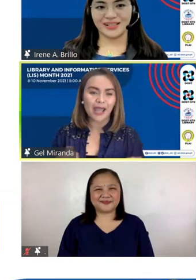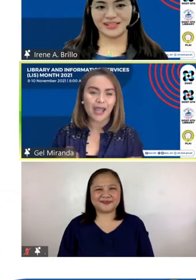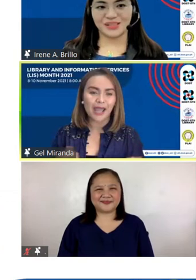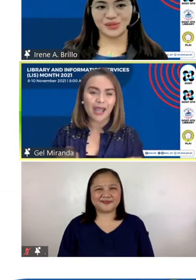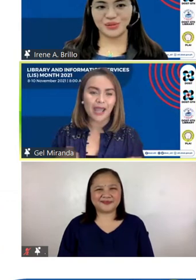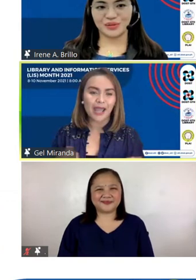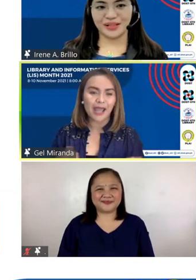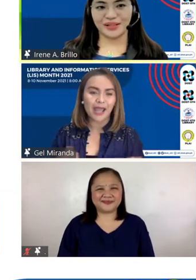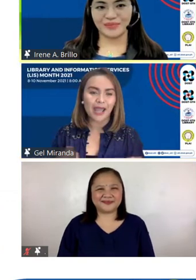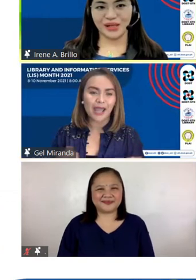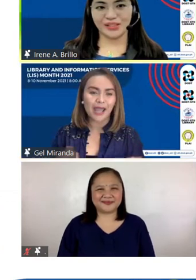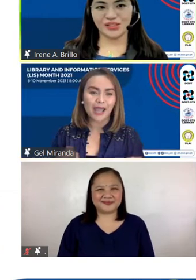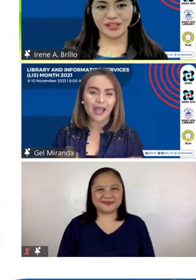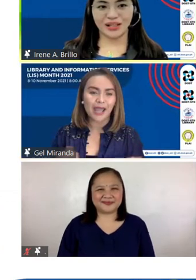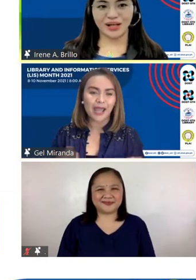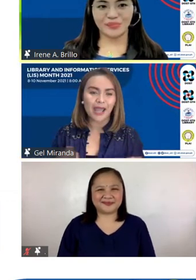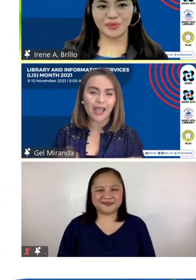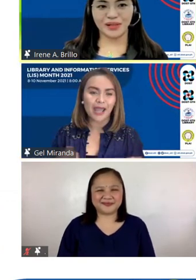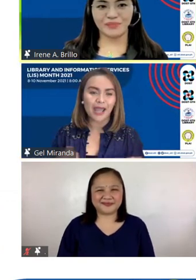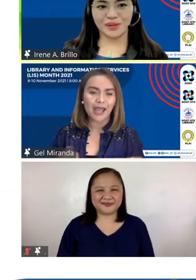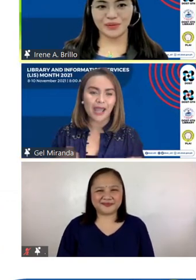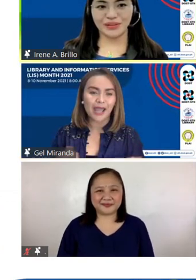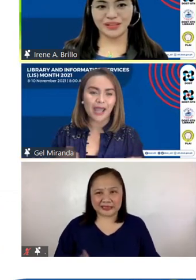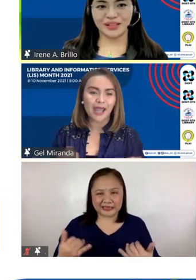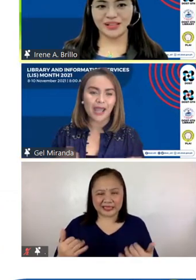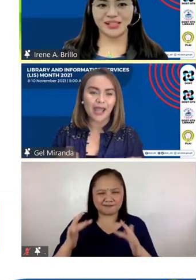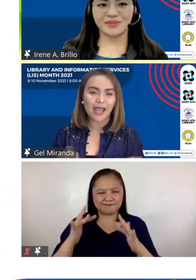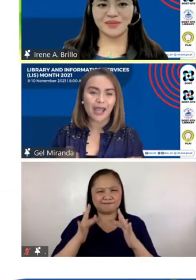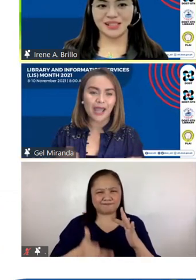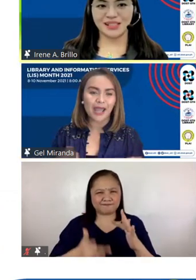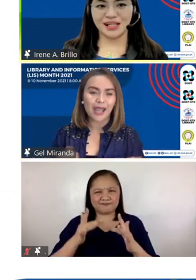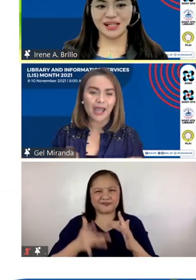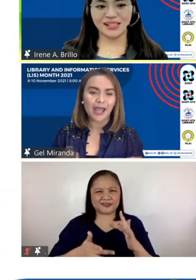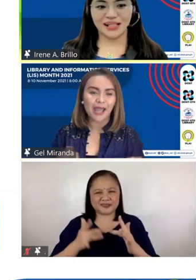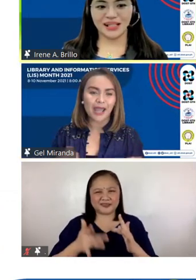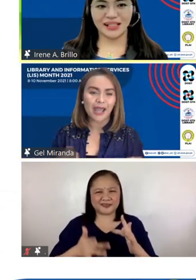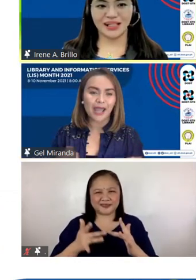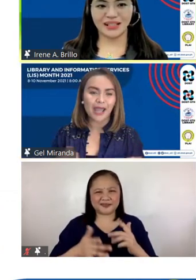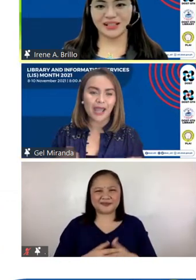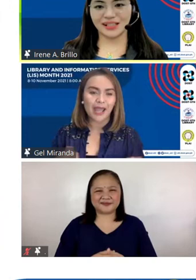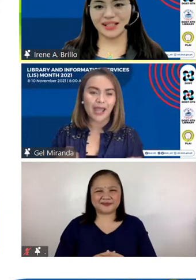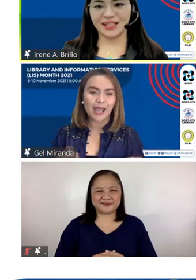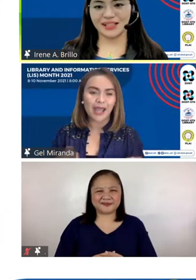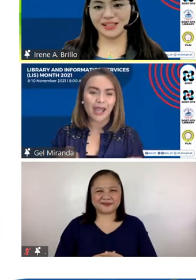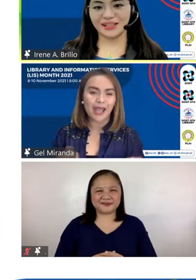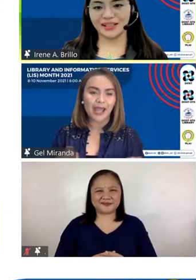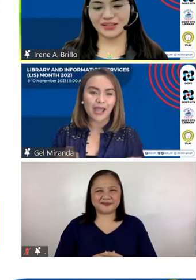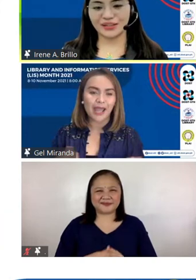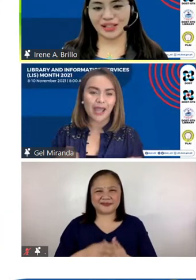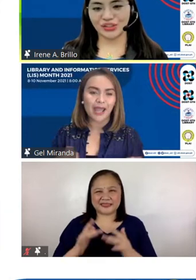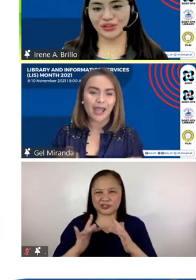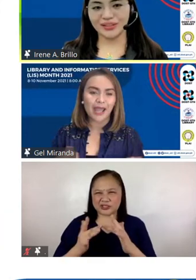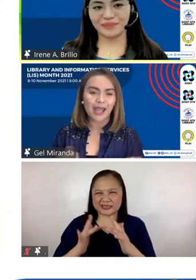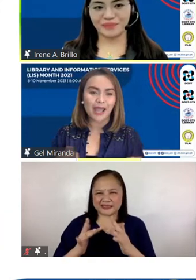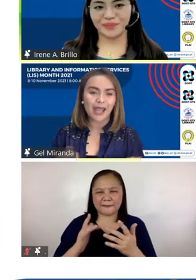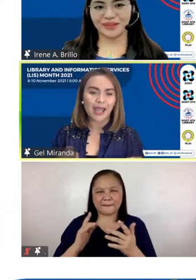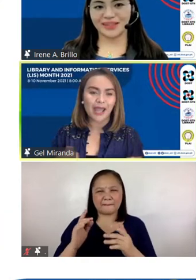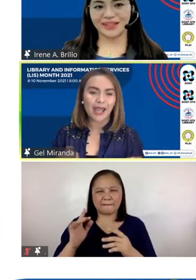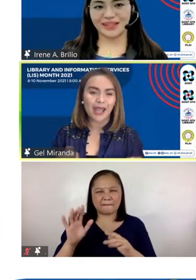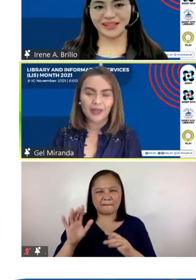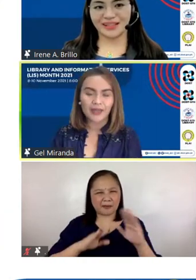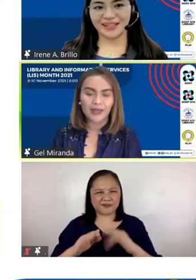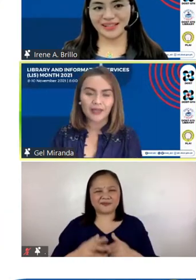Mm-hmm. Ayan. So, medyo nagkakaproblema po si Ms. Jel sa kanyang internet connection.